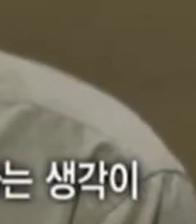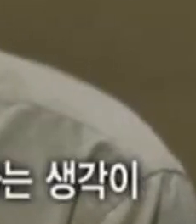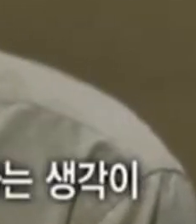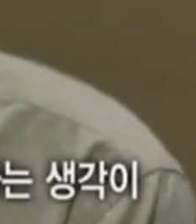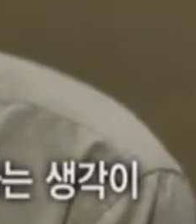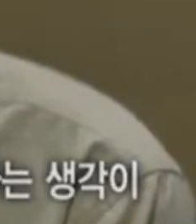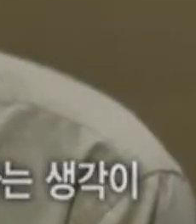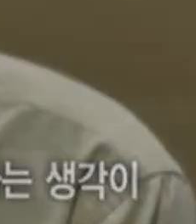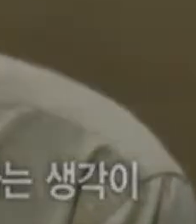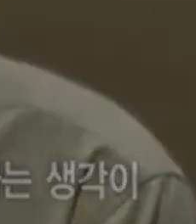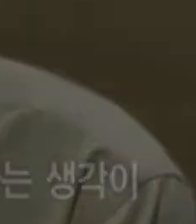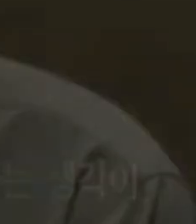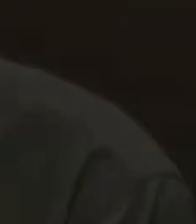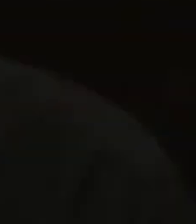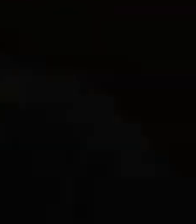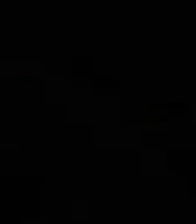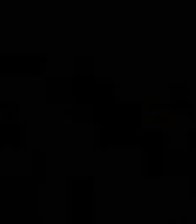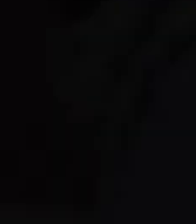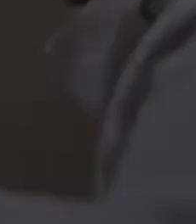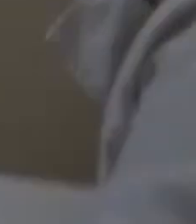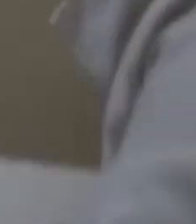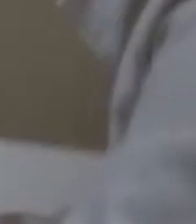이렇게 살아왔나 하는 생각이.